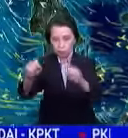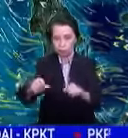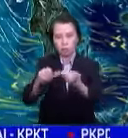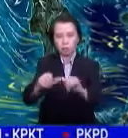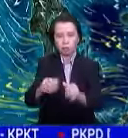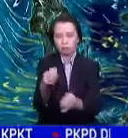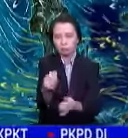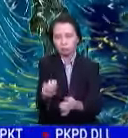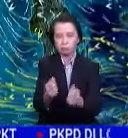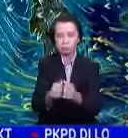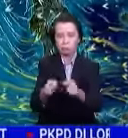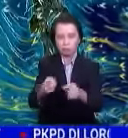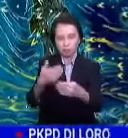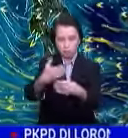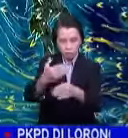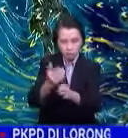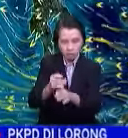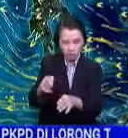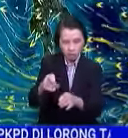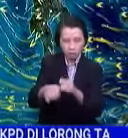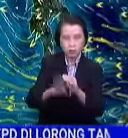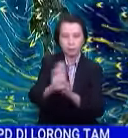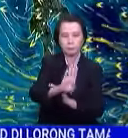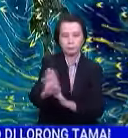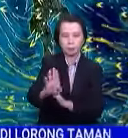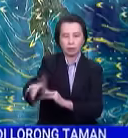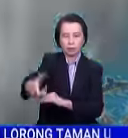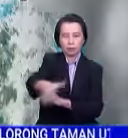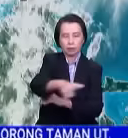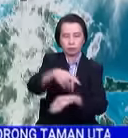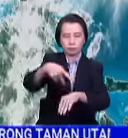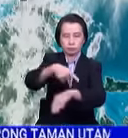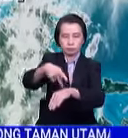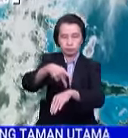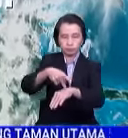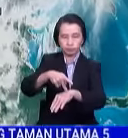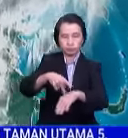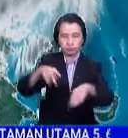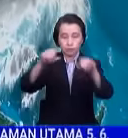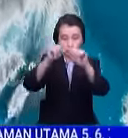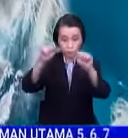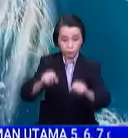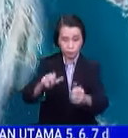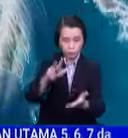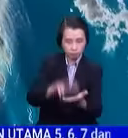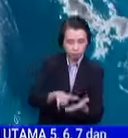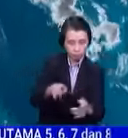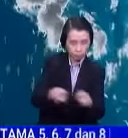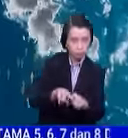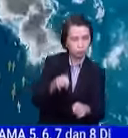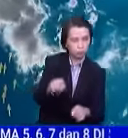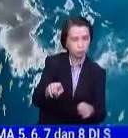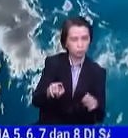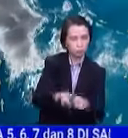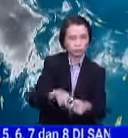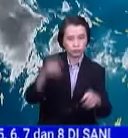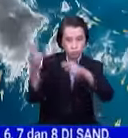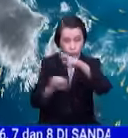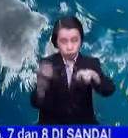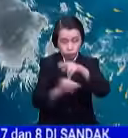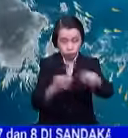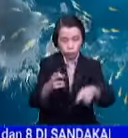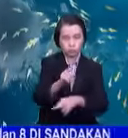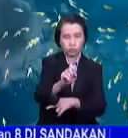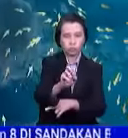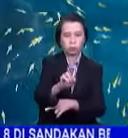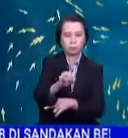bertekanan rendah yang kini terbentuk di bahagian barat laut Filipina. Sistem ini diklasifikasikan sebagai ribut tropika